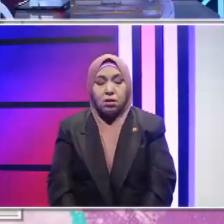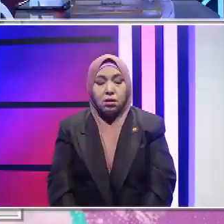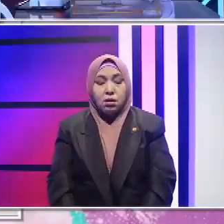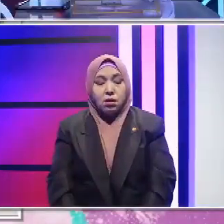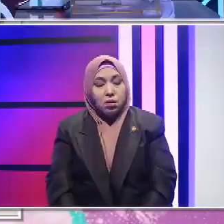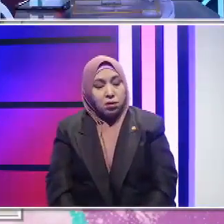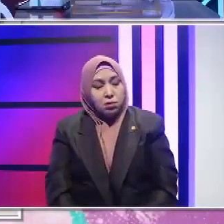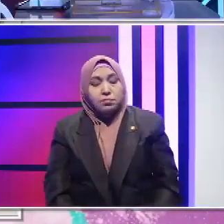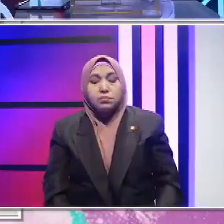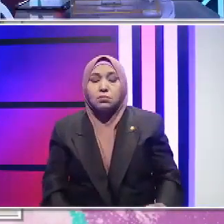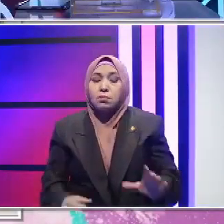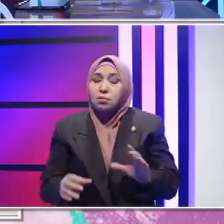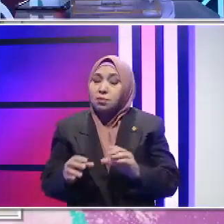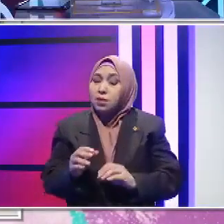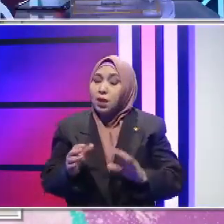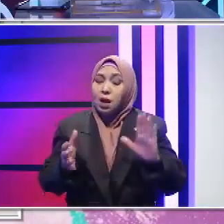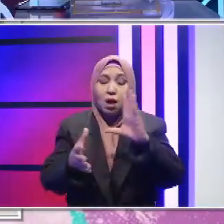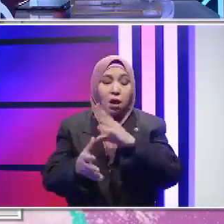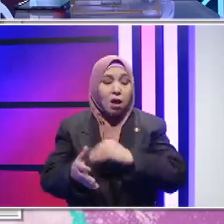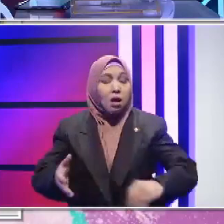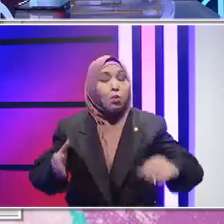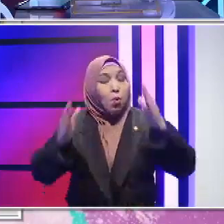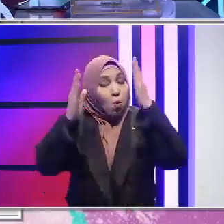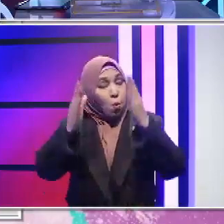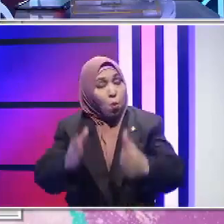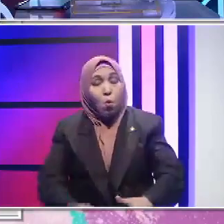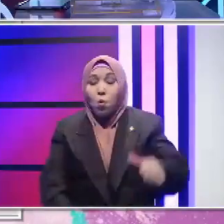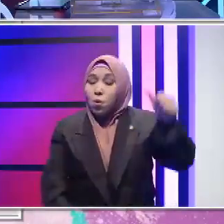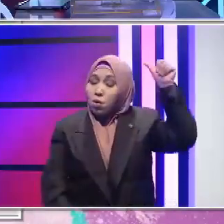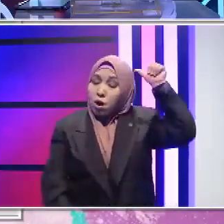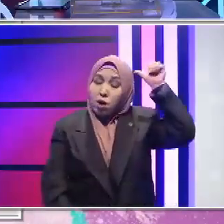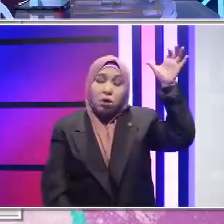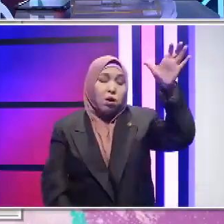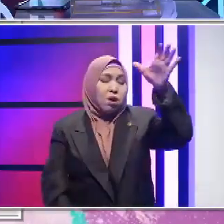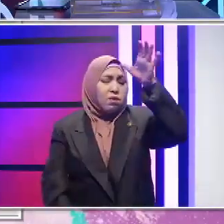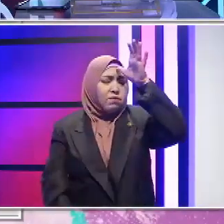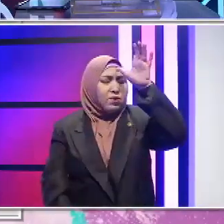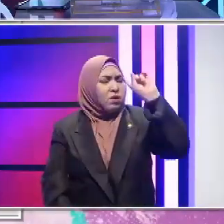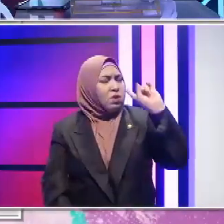بل الذين كفروا